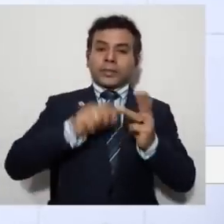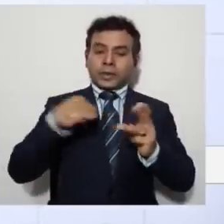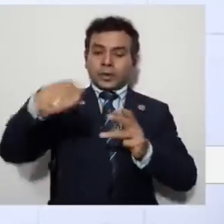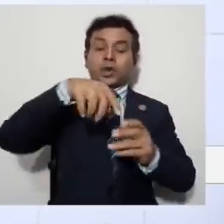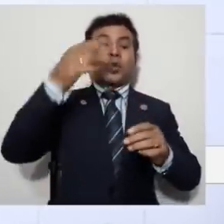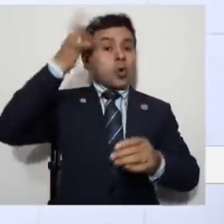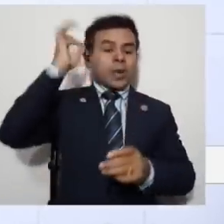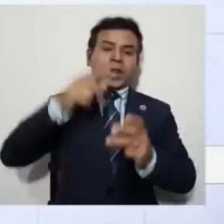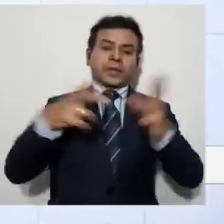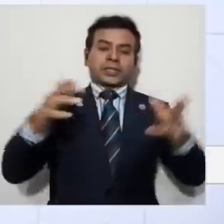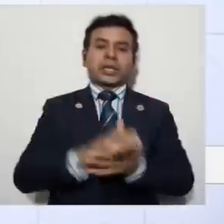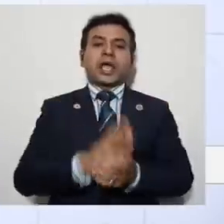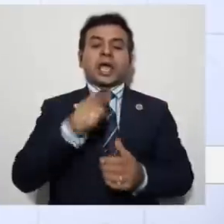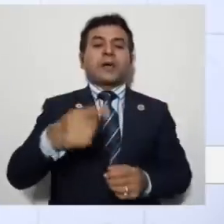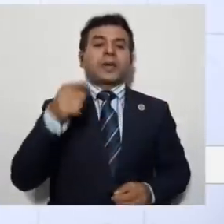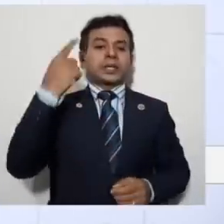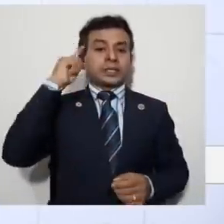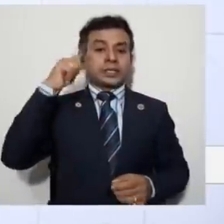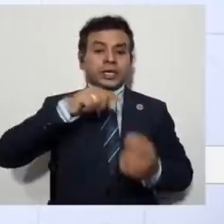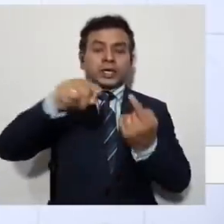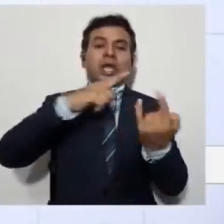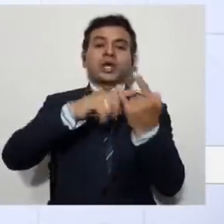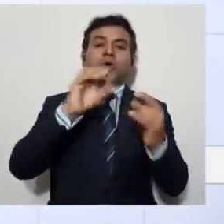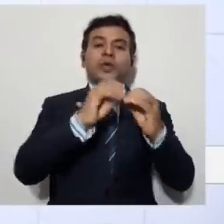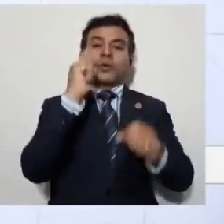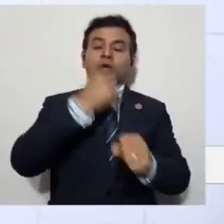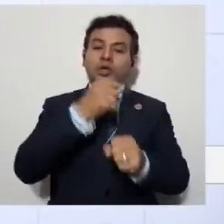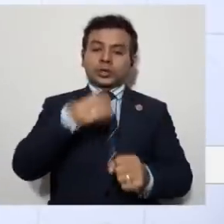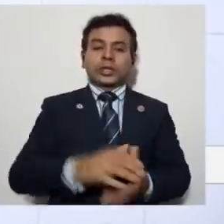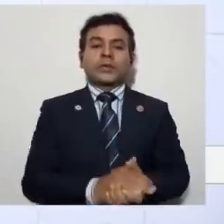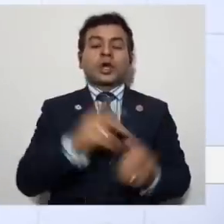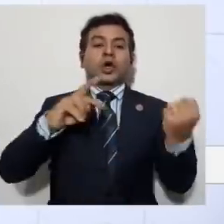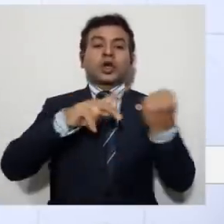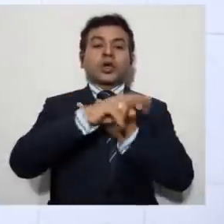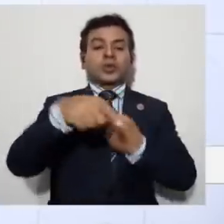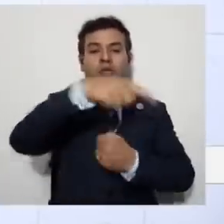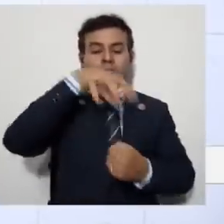নারায়ণগঞ্জে। চট্টগ্রাম ডিভিশনে সর্বাধিক পাওয়া গেছে কুমিল্লায়, সিলেটে হবিগঞ্জ,